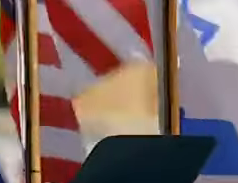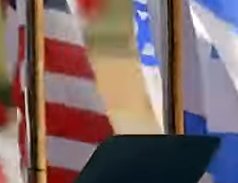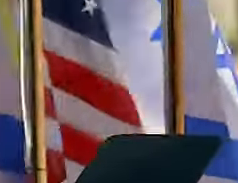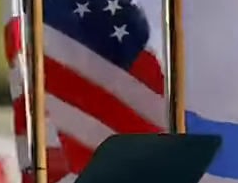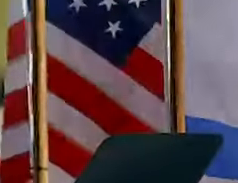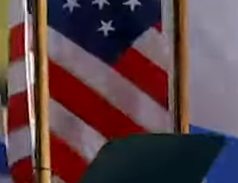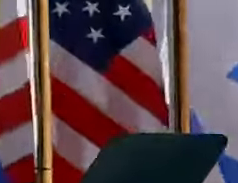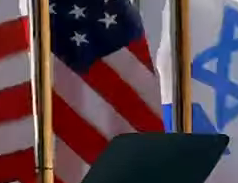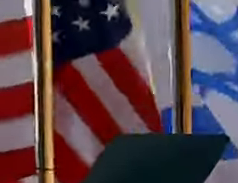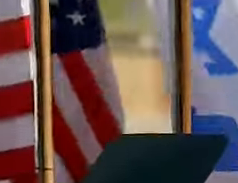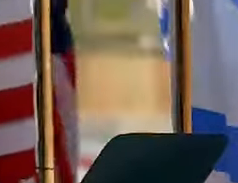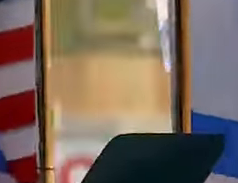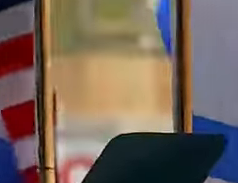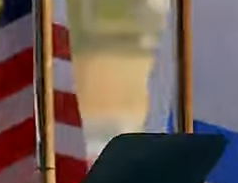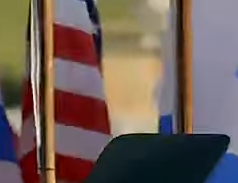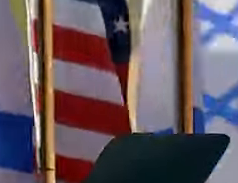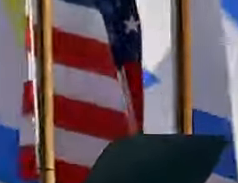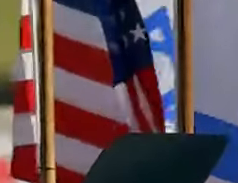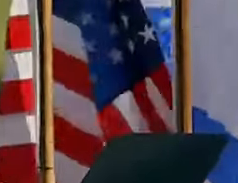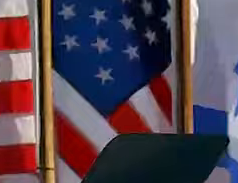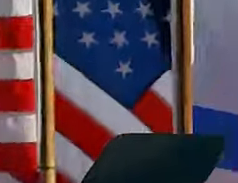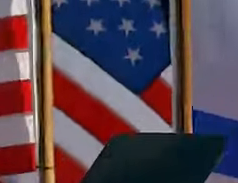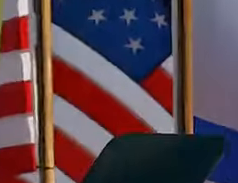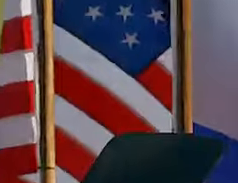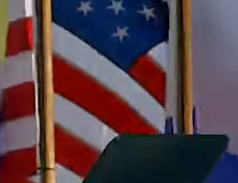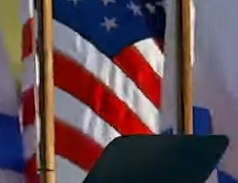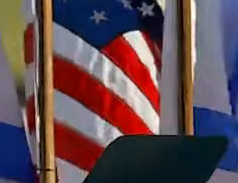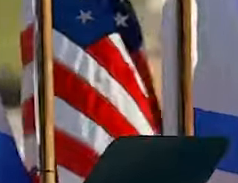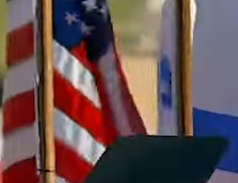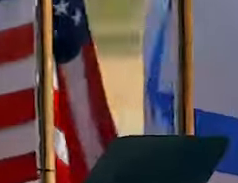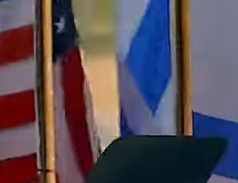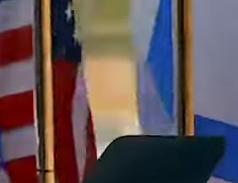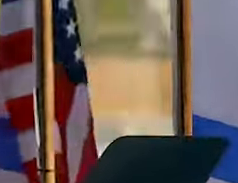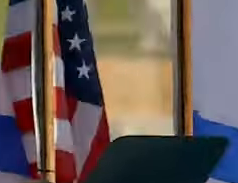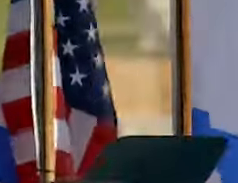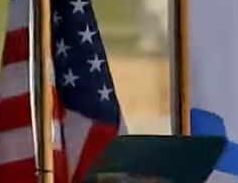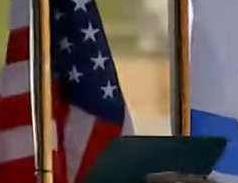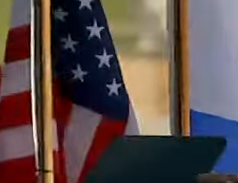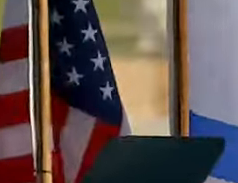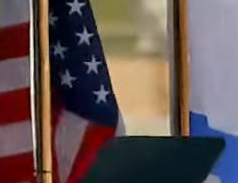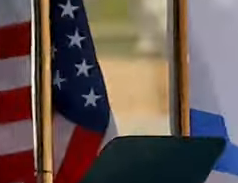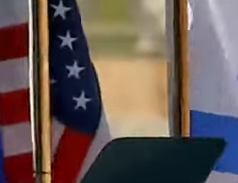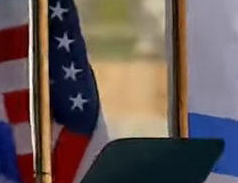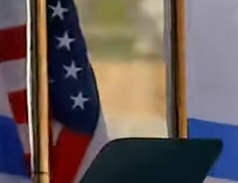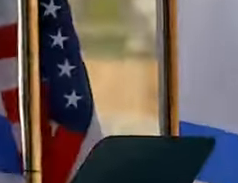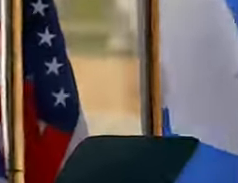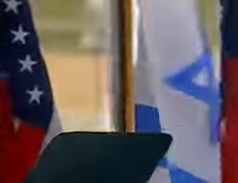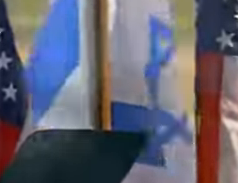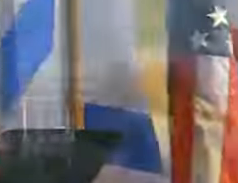תודה על מה שאתם עושים, זה מחזק את כל העם בכל העולם. תודה רבה.